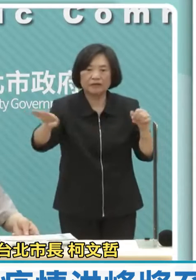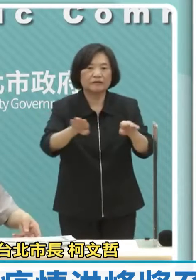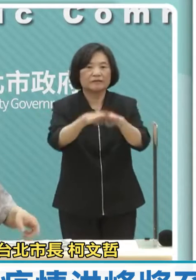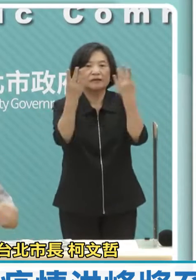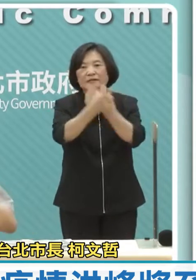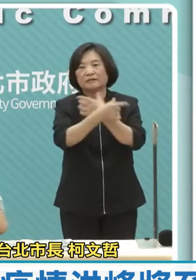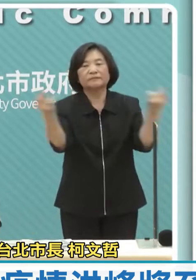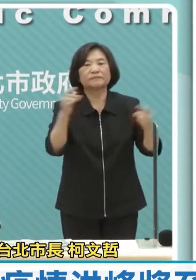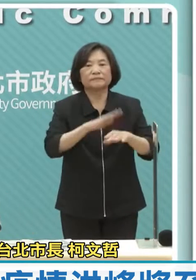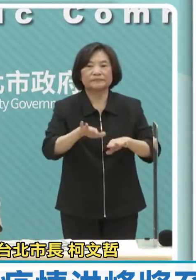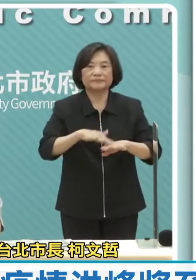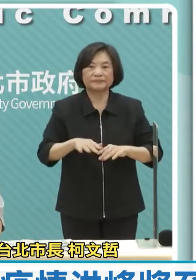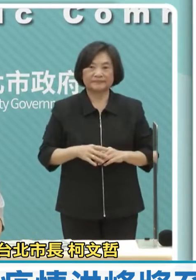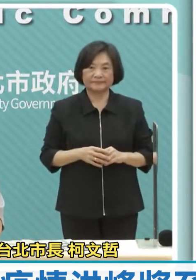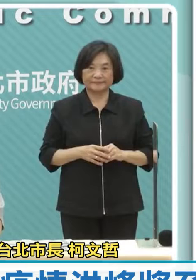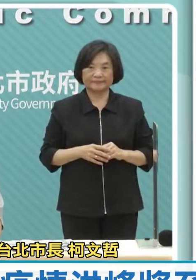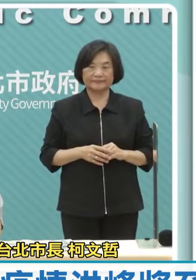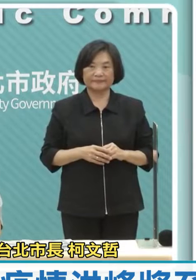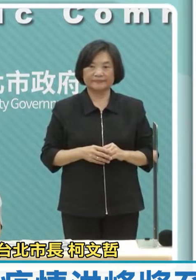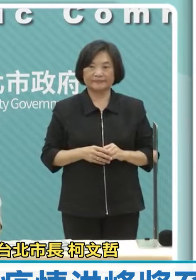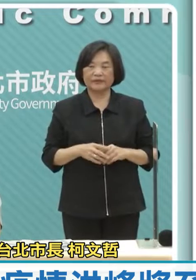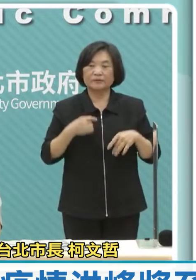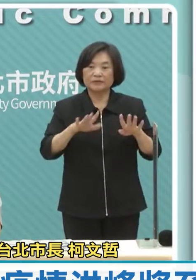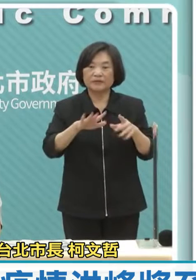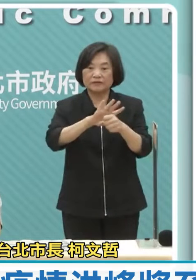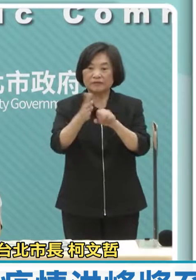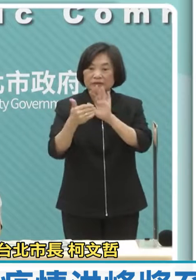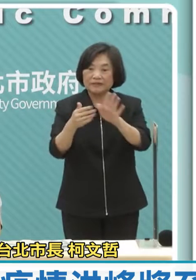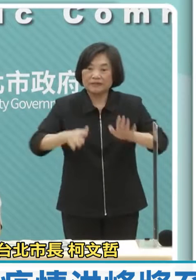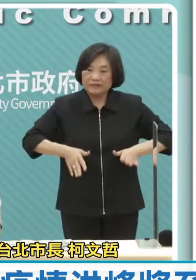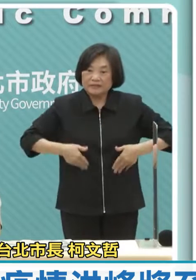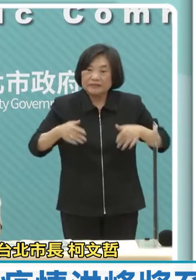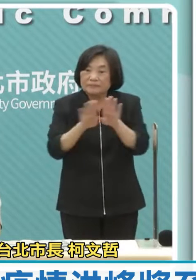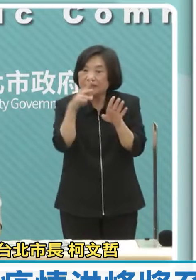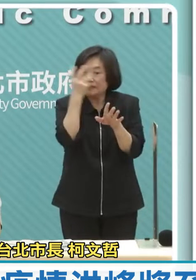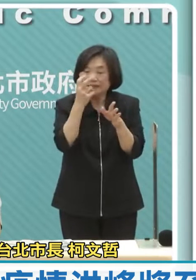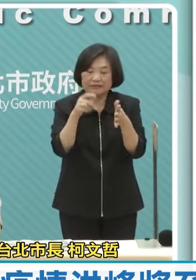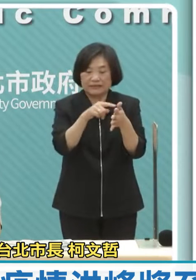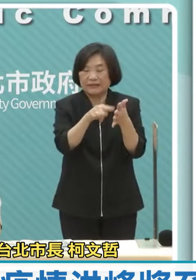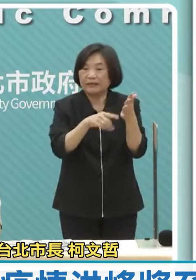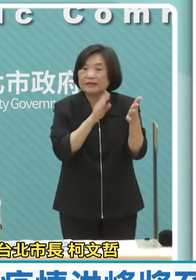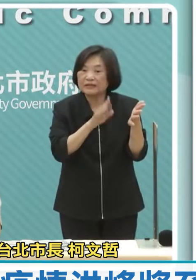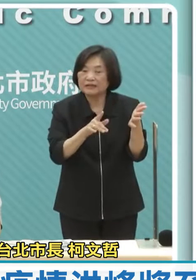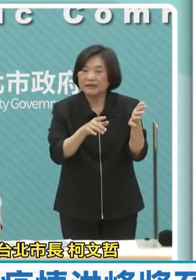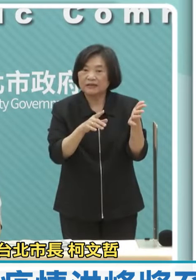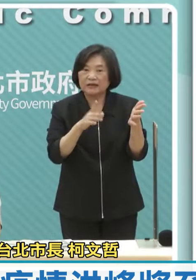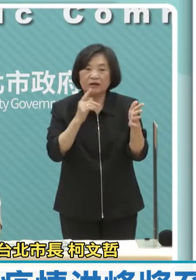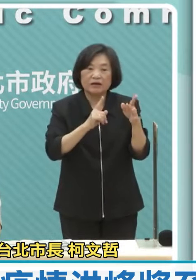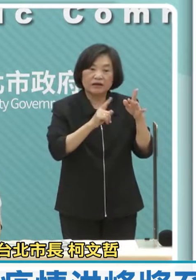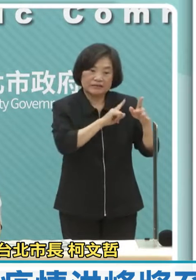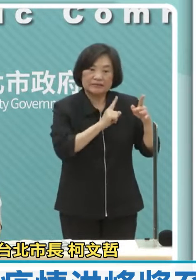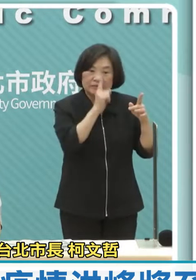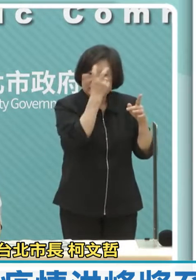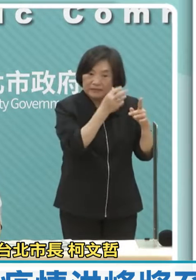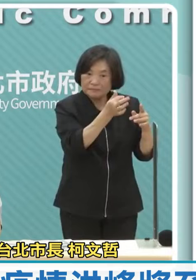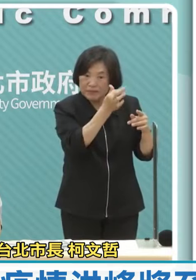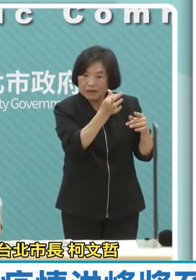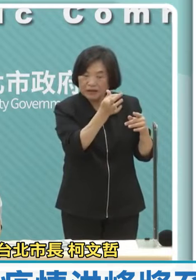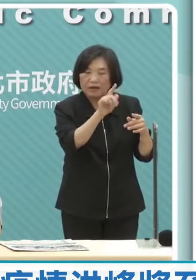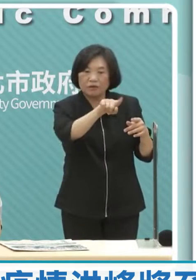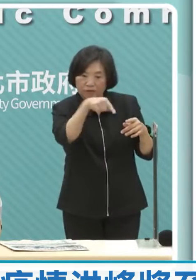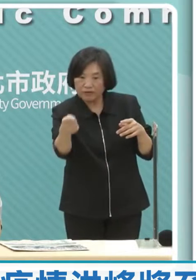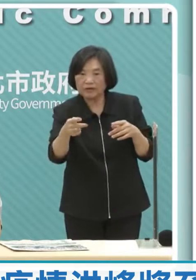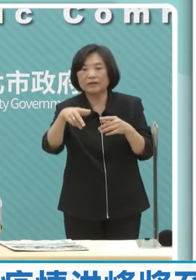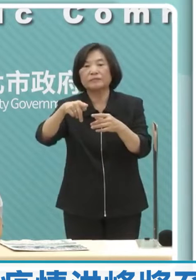就是说，你知道在防疫及门诊哦，如果你快筛阳，那经过防疫及门诊看过，大概90%的